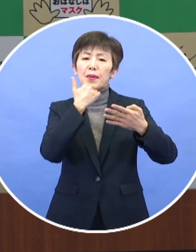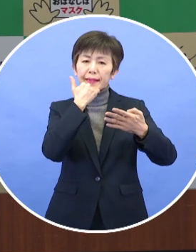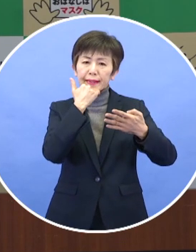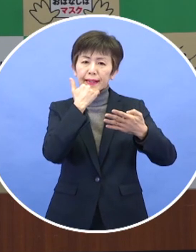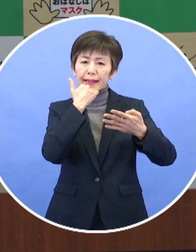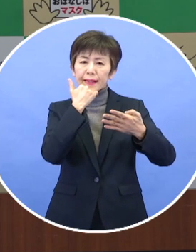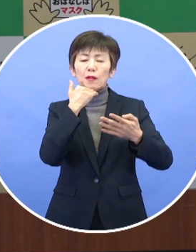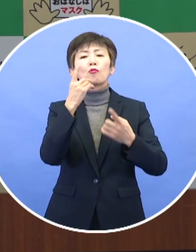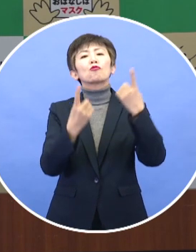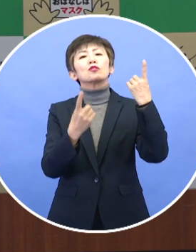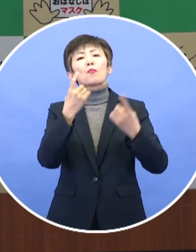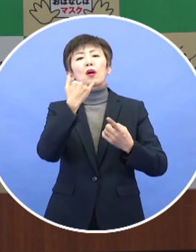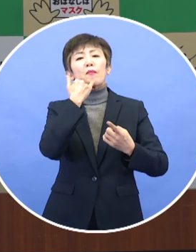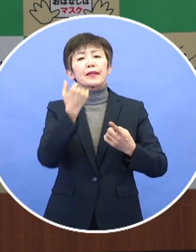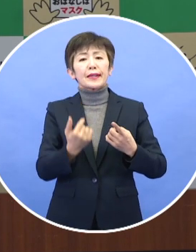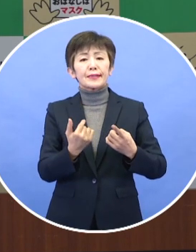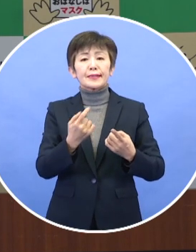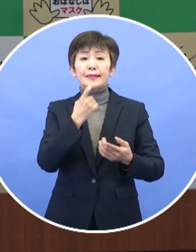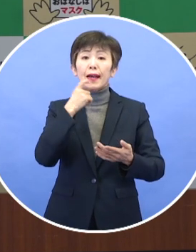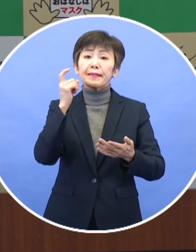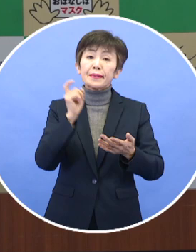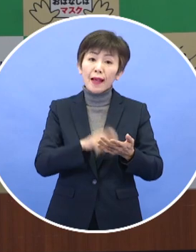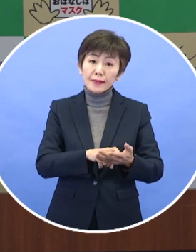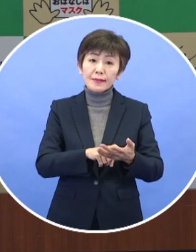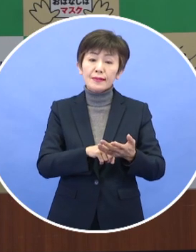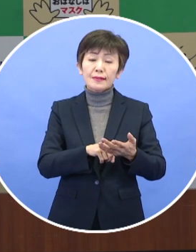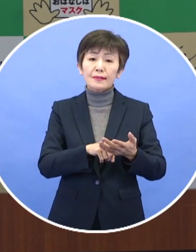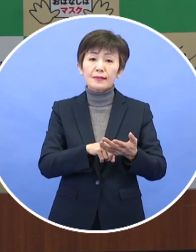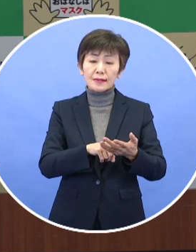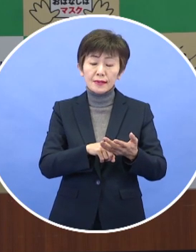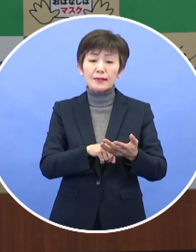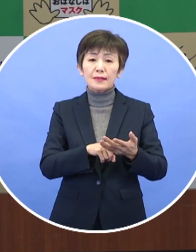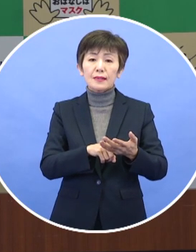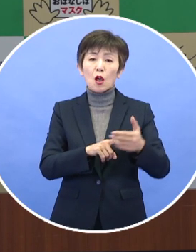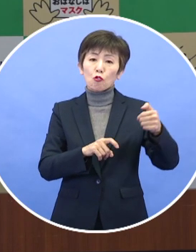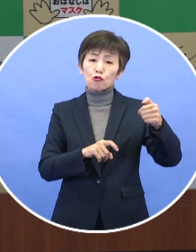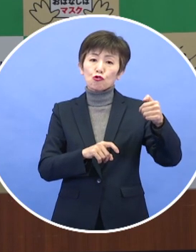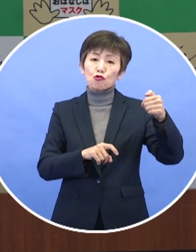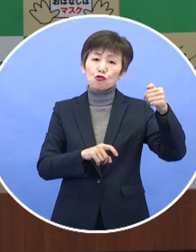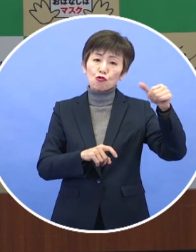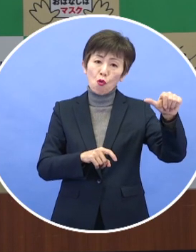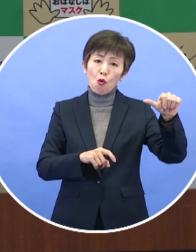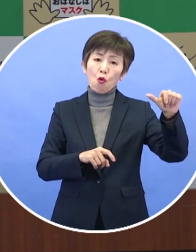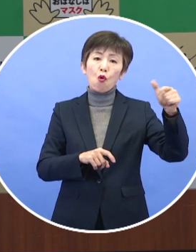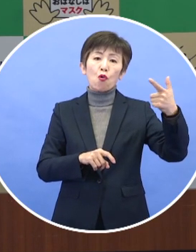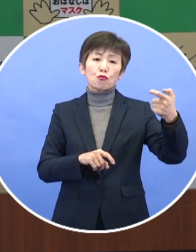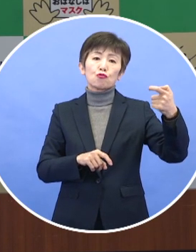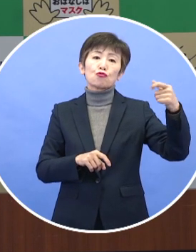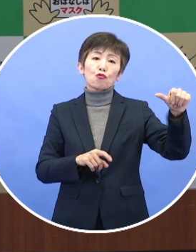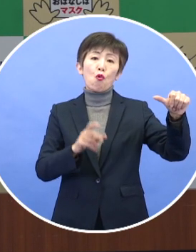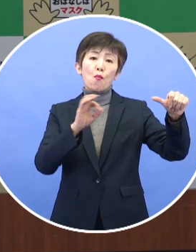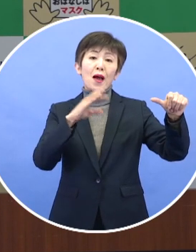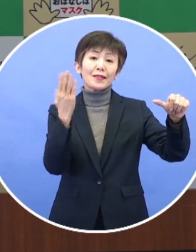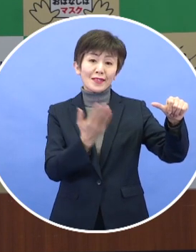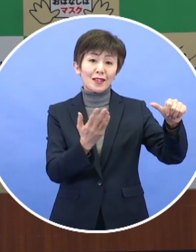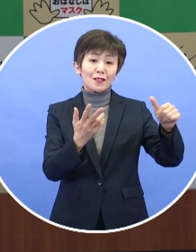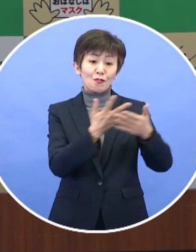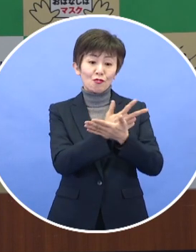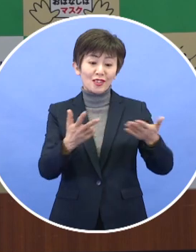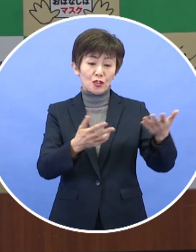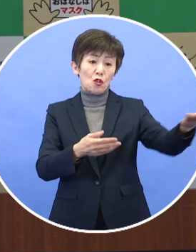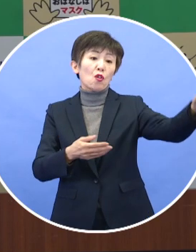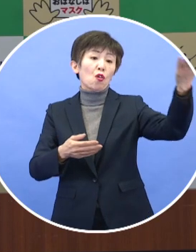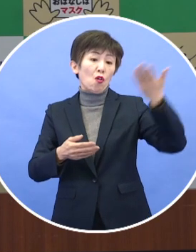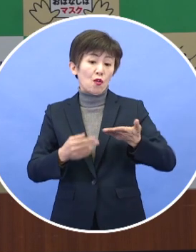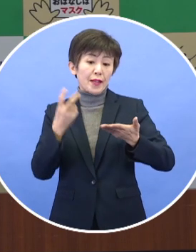しれません。いずれにしても簡単にもうその、55とか65になったというところの書類だけ見せていただいて、